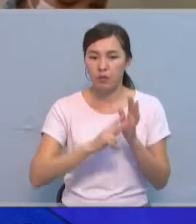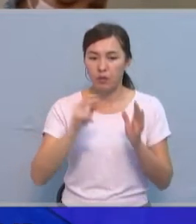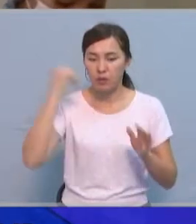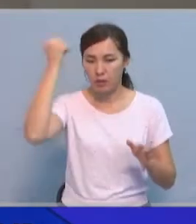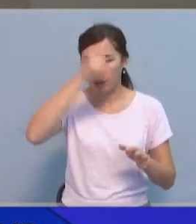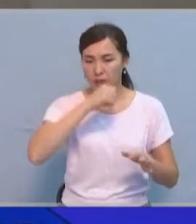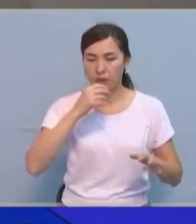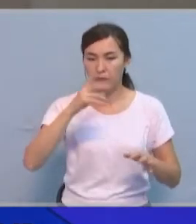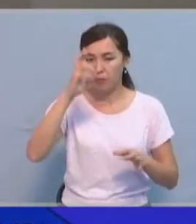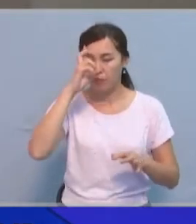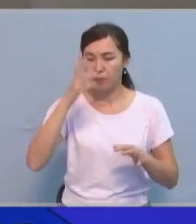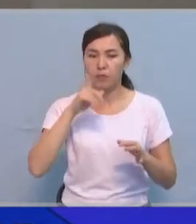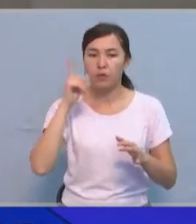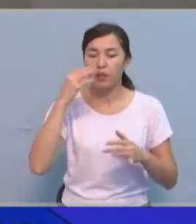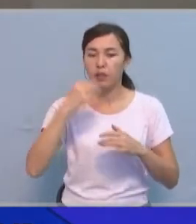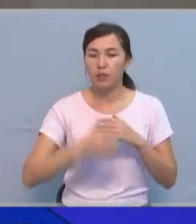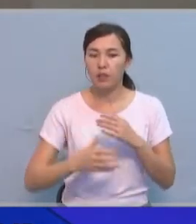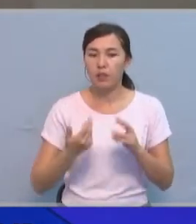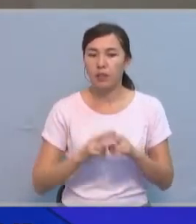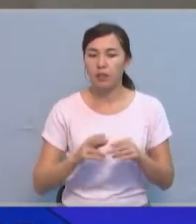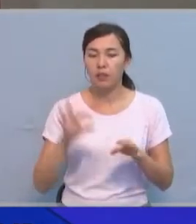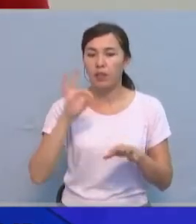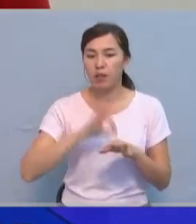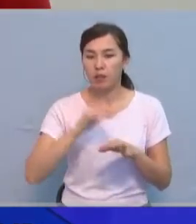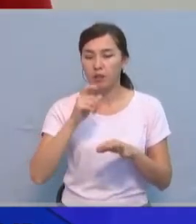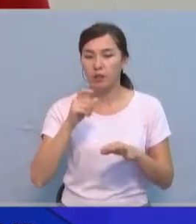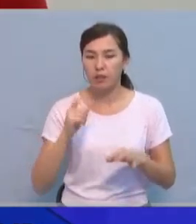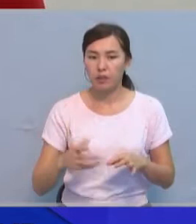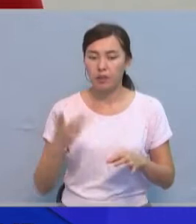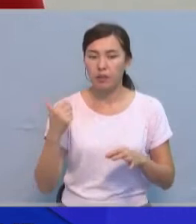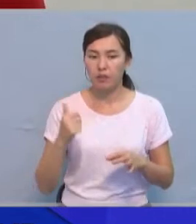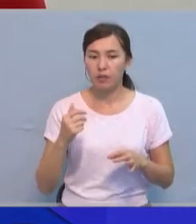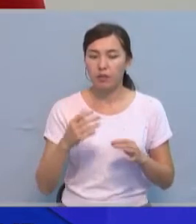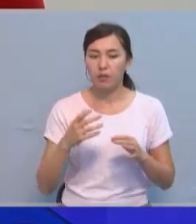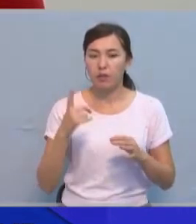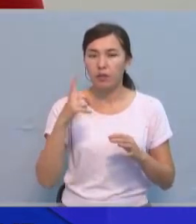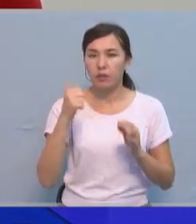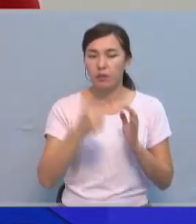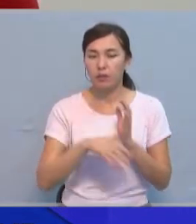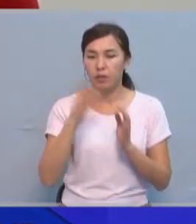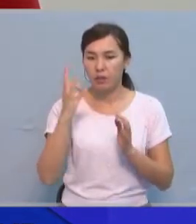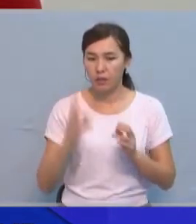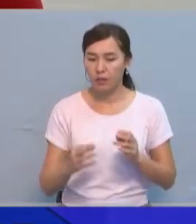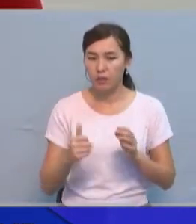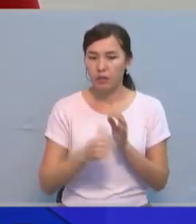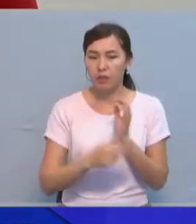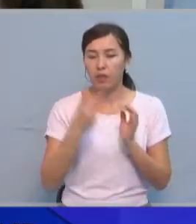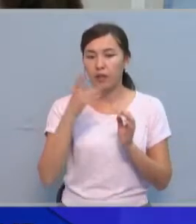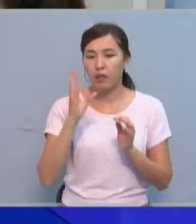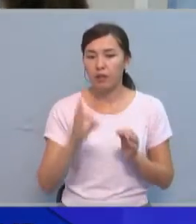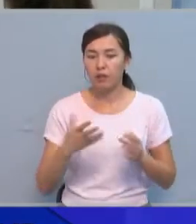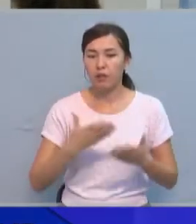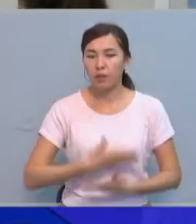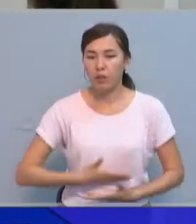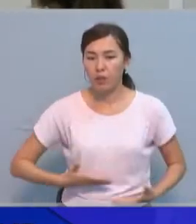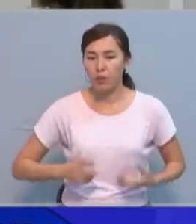2011-2018 жылдары еліміздегі жастар арасында аталмыш сырқатқа шалдыққандардың саны 106%-ға артқан, оның 62%-ы